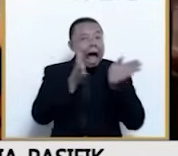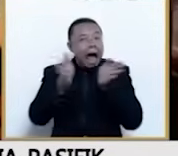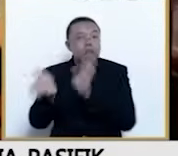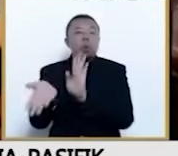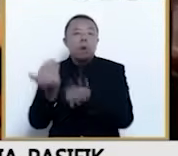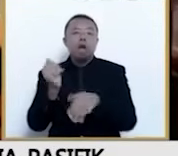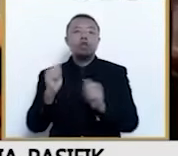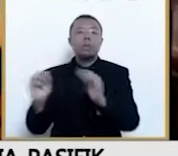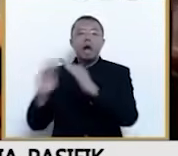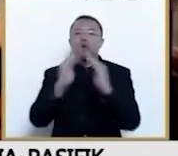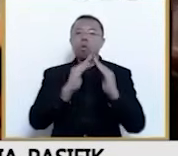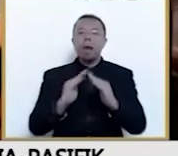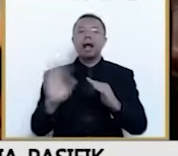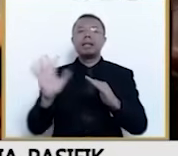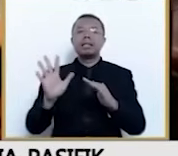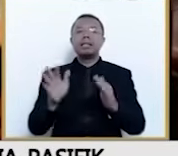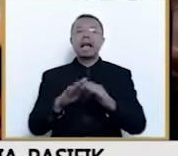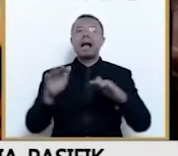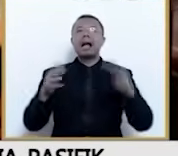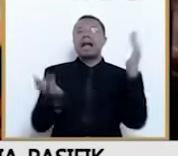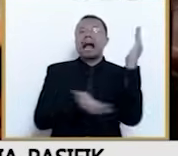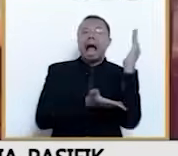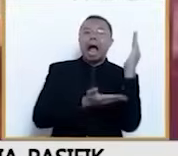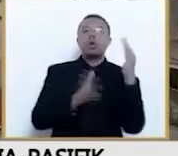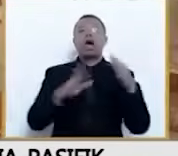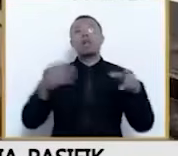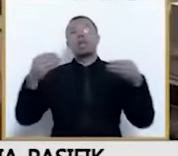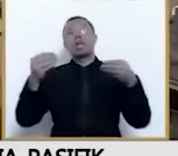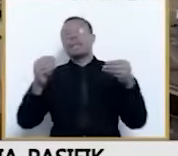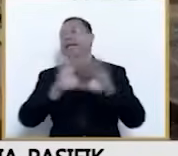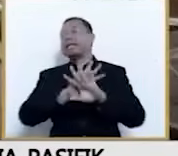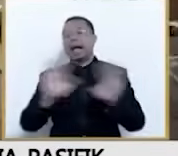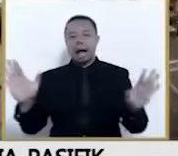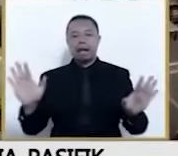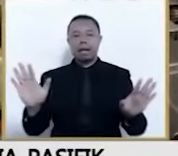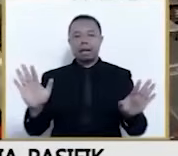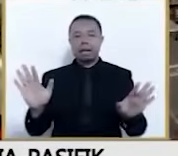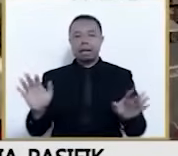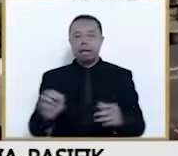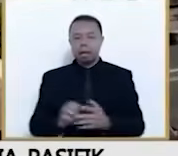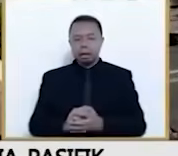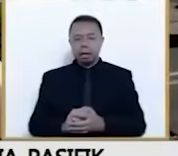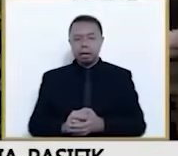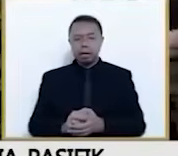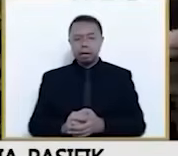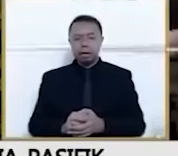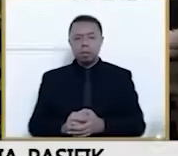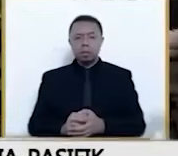supaya rumah-rumahnya jangan kapang atau jangan triplek lagi gitu.